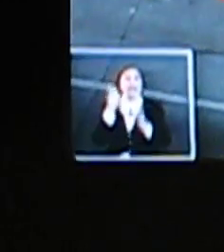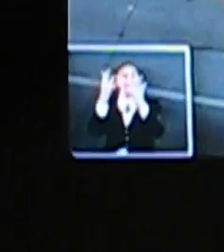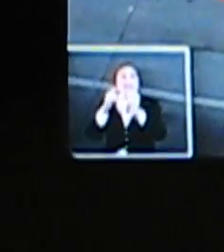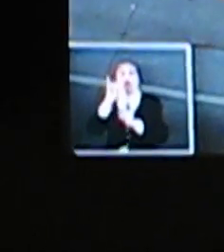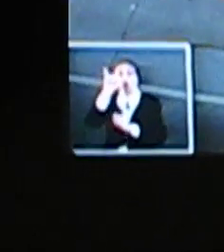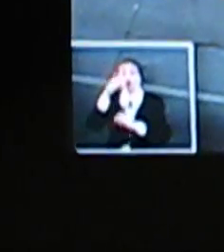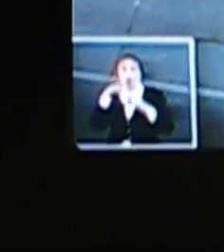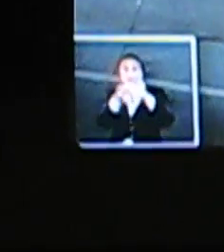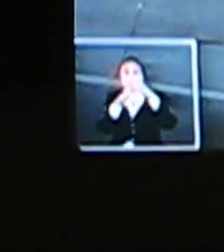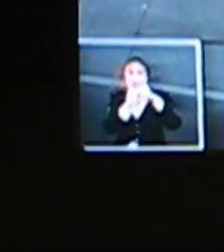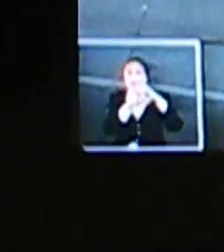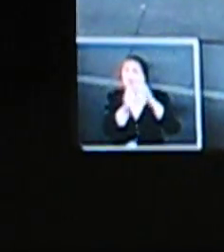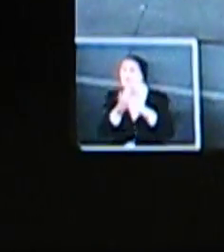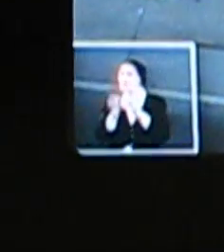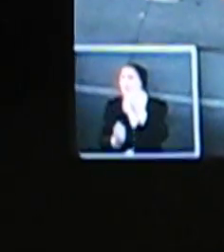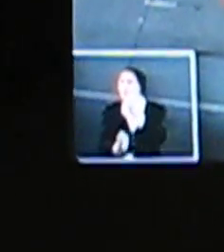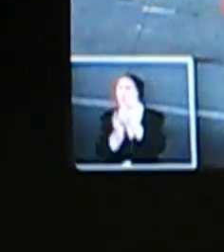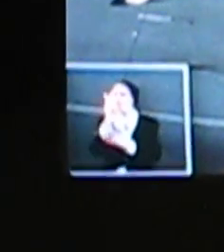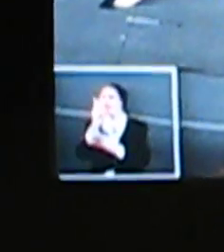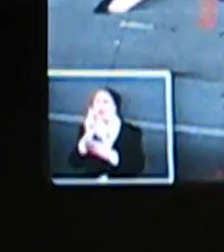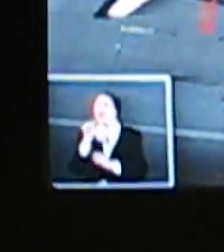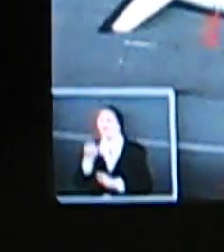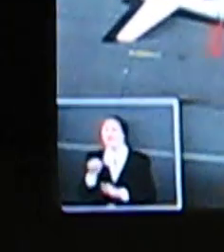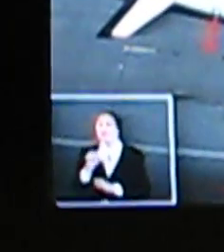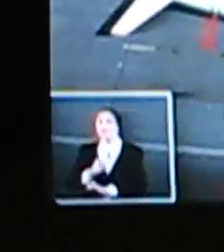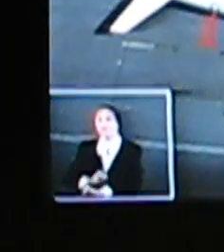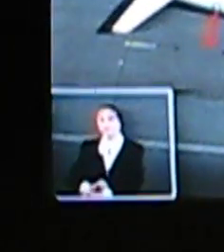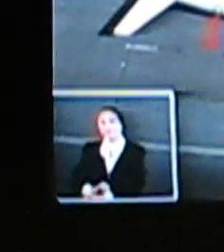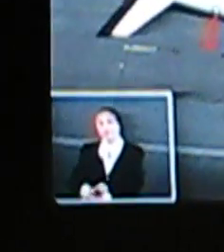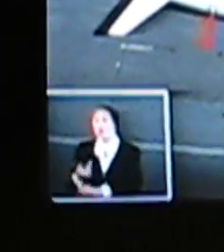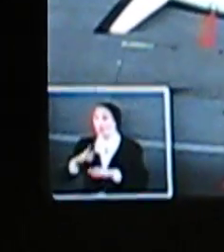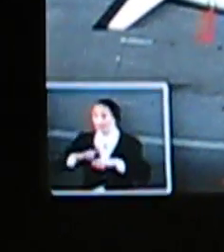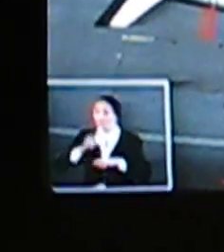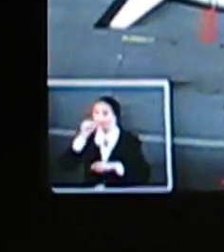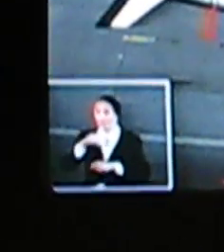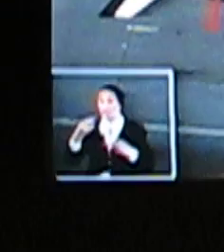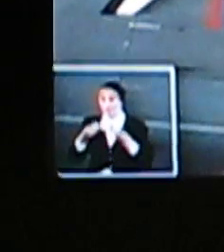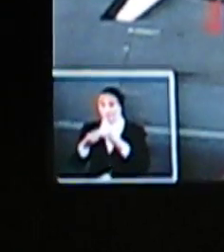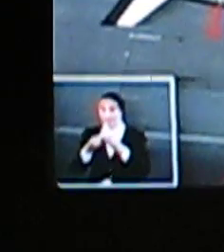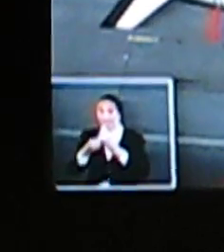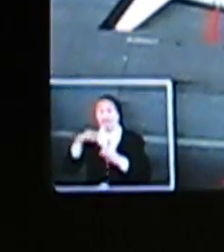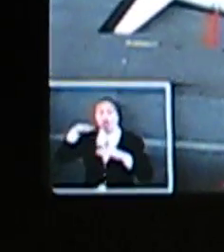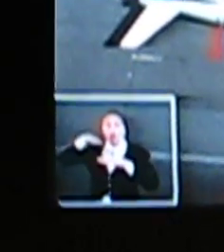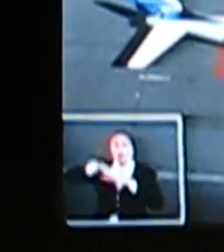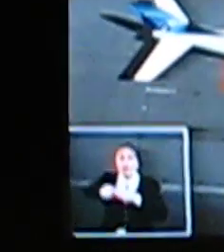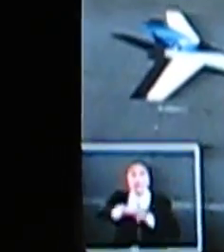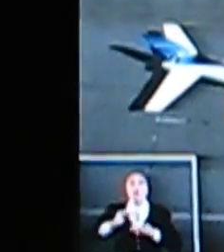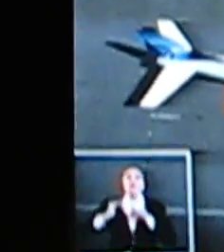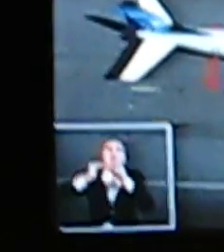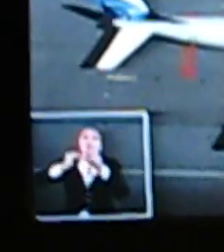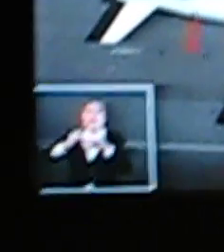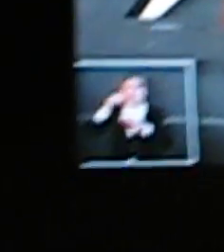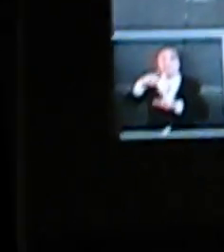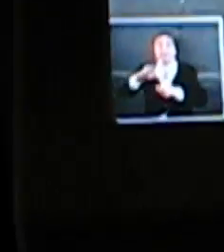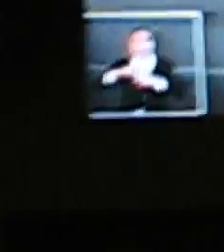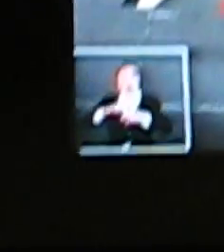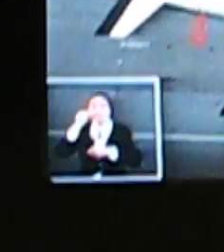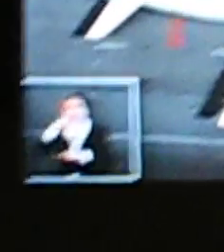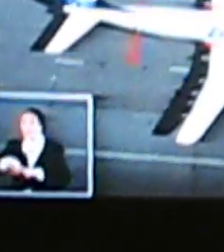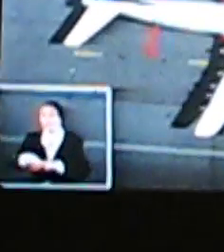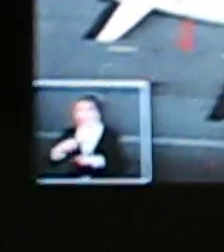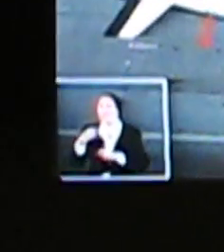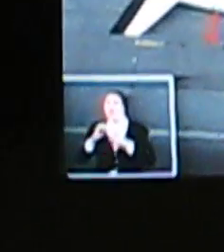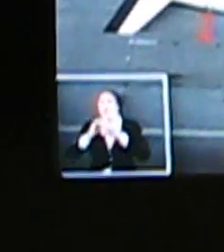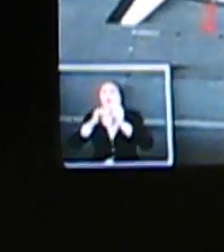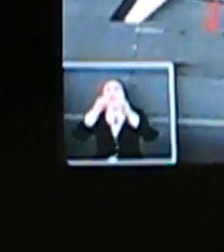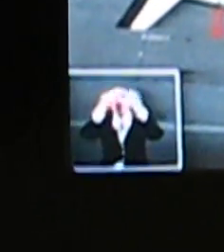الطائرة وبابان بالخلف، كما يوجد بها 4 مخارج فوق الأجنحة، 2 على كل جانب،